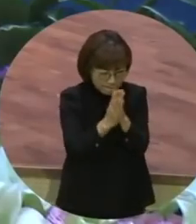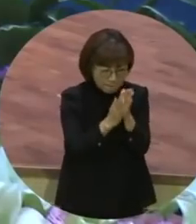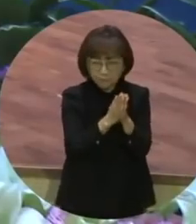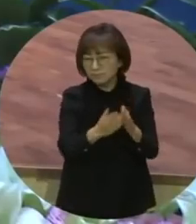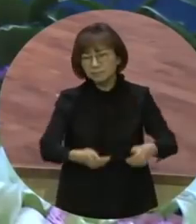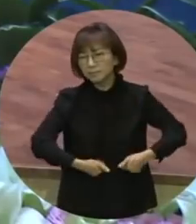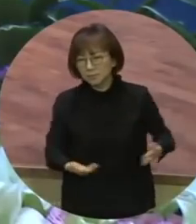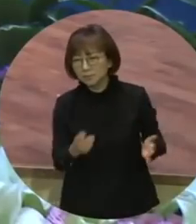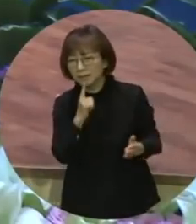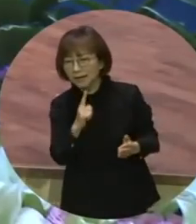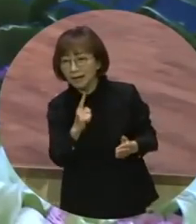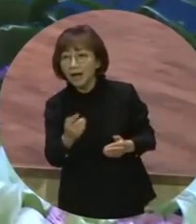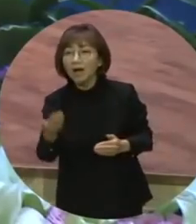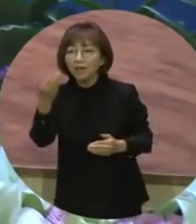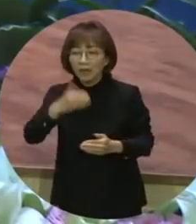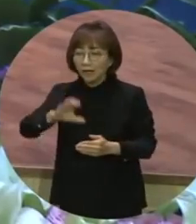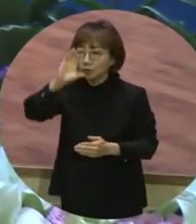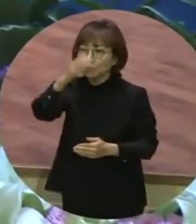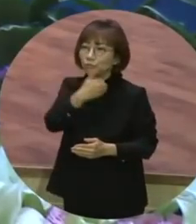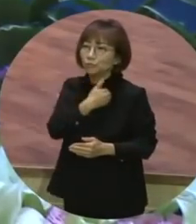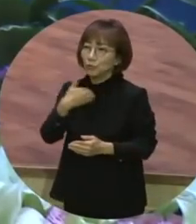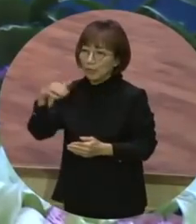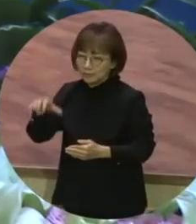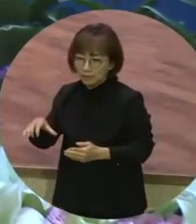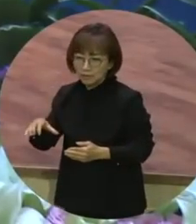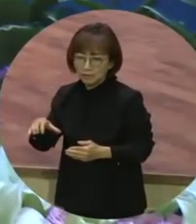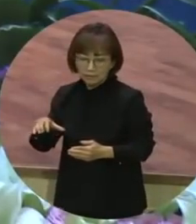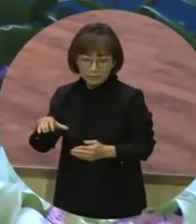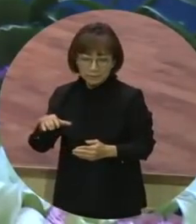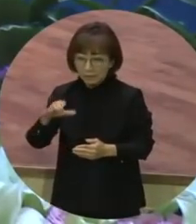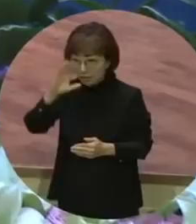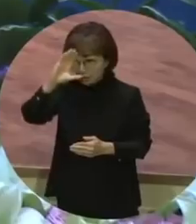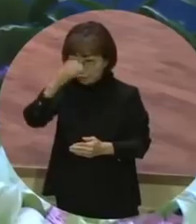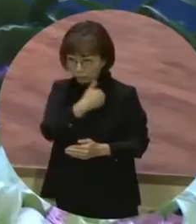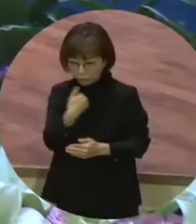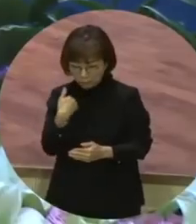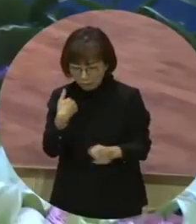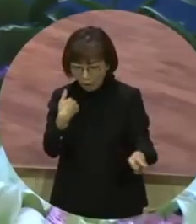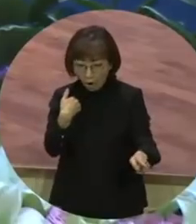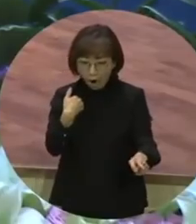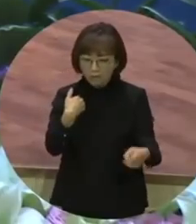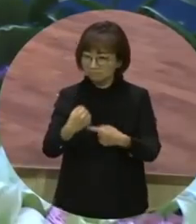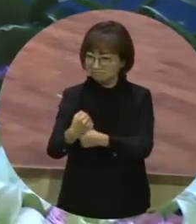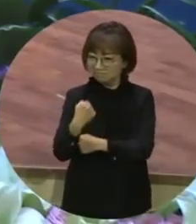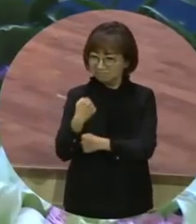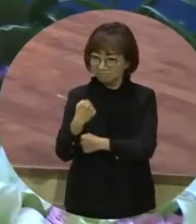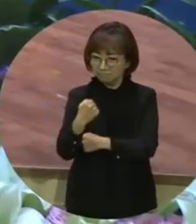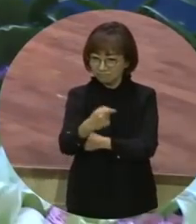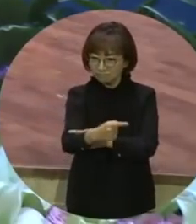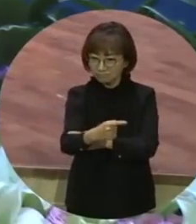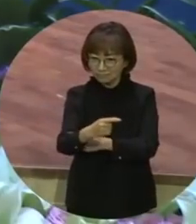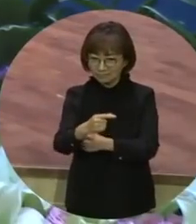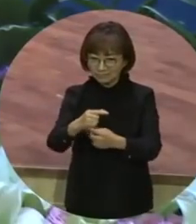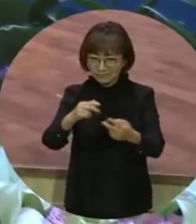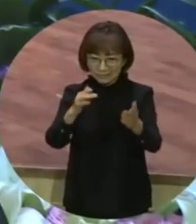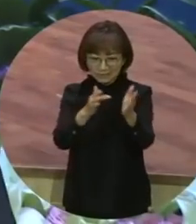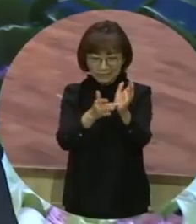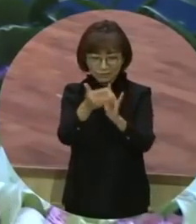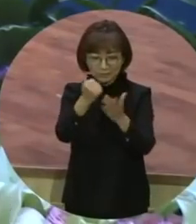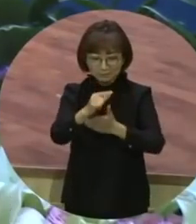그런데 천주교는 그것이 마치 뭔가를 주는 것처럼 그렇게